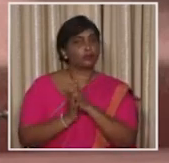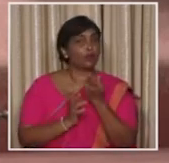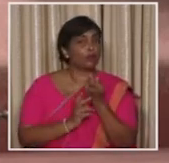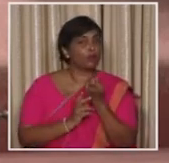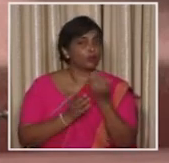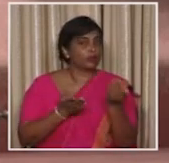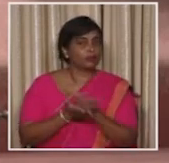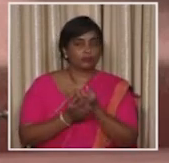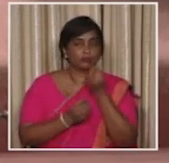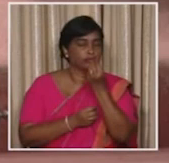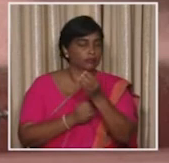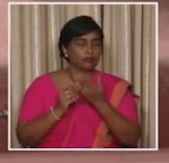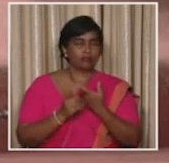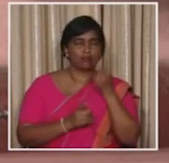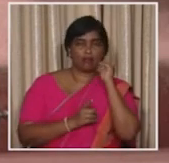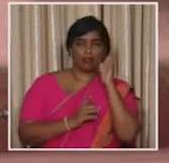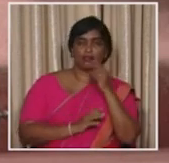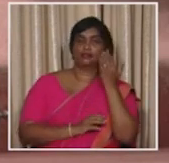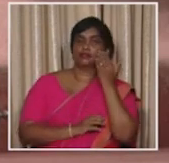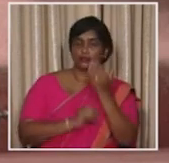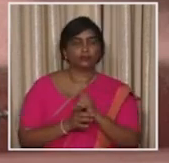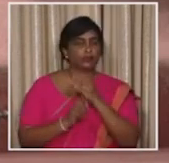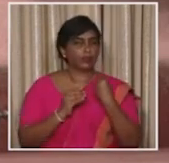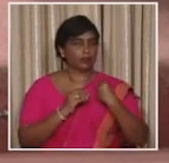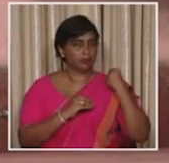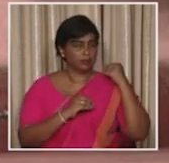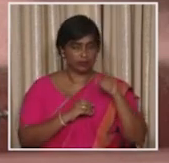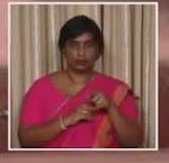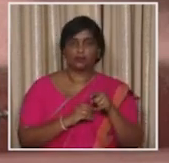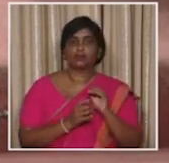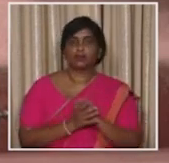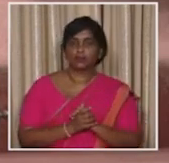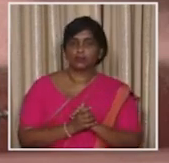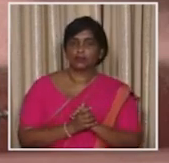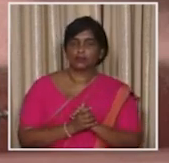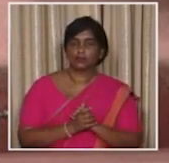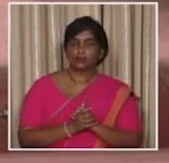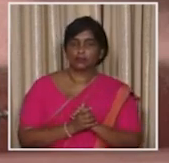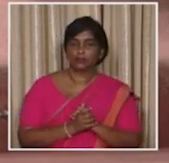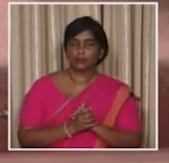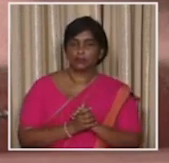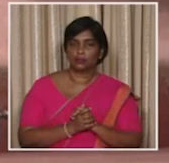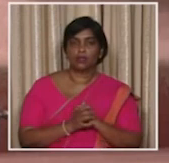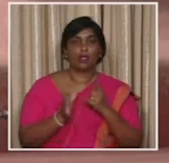எங்களுக்கு உண்மையிலே மன வருத்தத்தை தருகின்ற விடயமாகும். அக்கரைப்பட்டியிலிருந்து ஒரு மௌலவி அவர்கள்